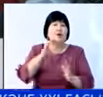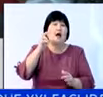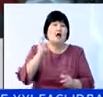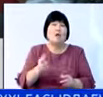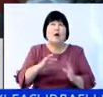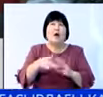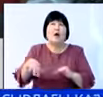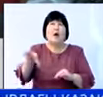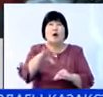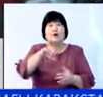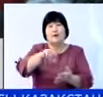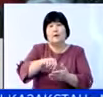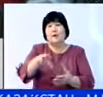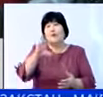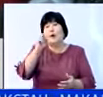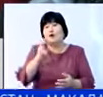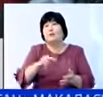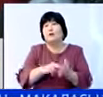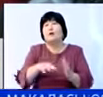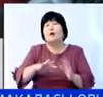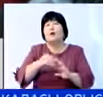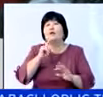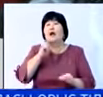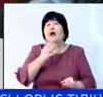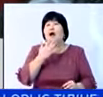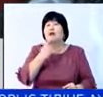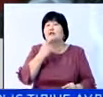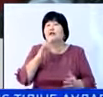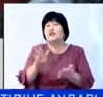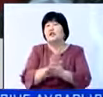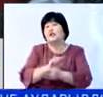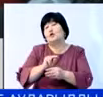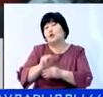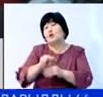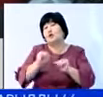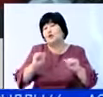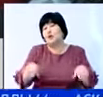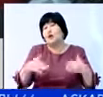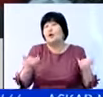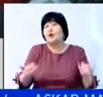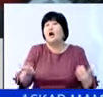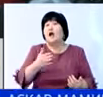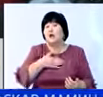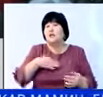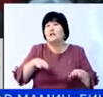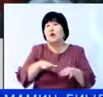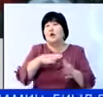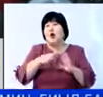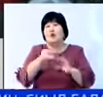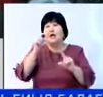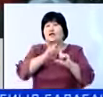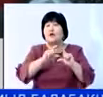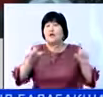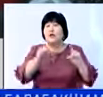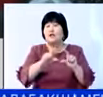аудандағы үйлестірушісі болып табыламын. Бұл әлеуметтік жоба ауыл жастарына ағылшын тілінен тегін үйренуге үлкен мүмкіндік береді. Сонымен қатар біздің өзіміздің аудандық